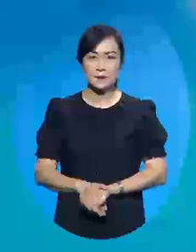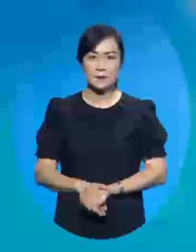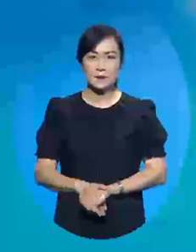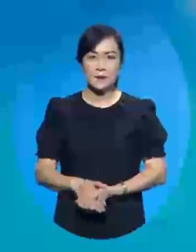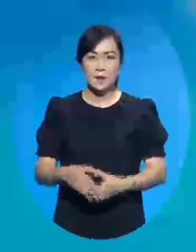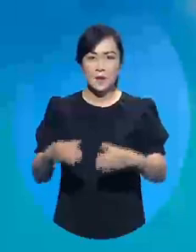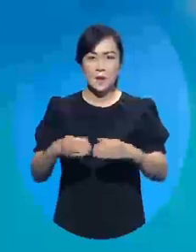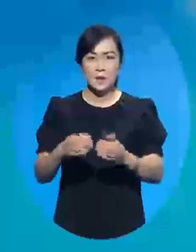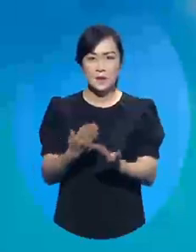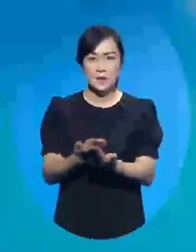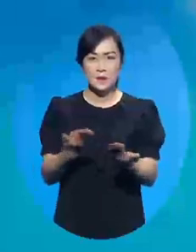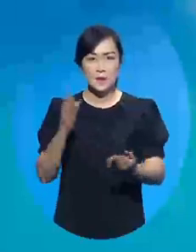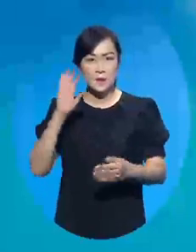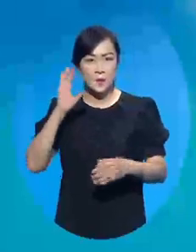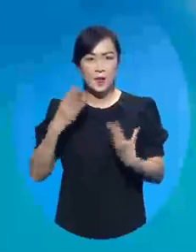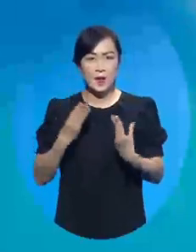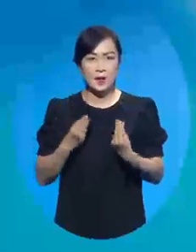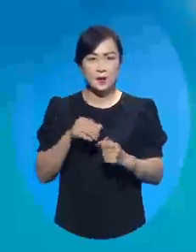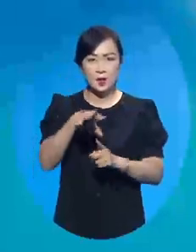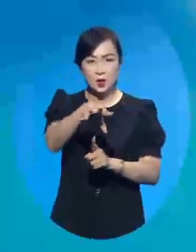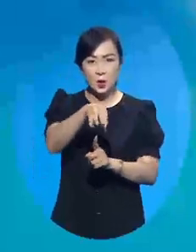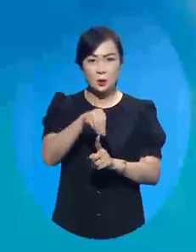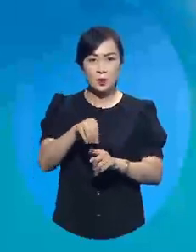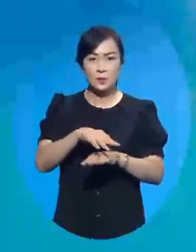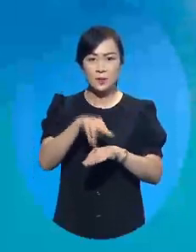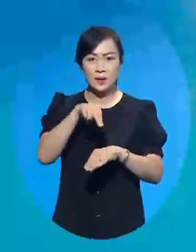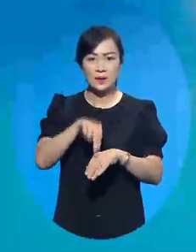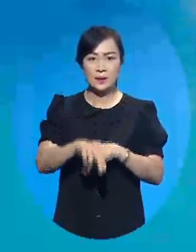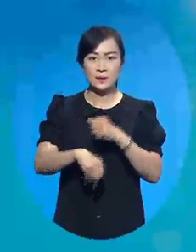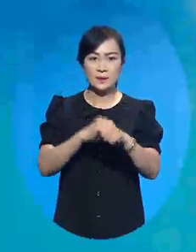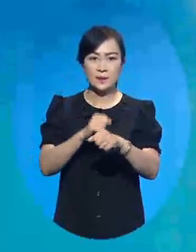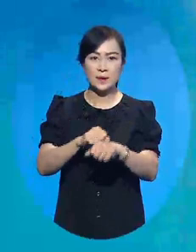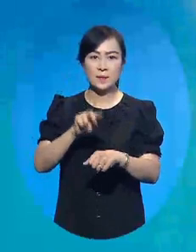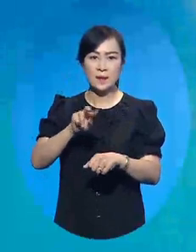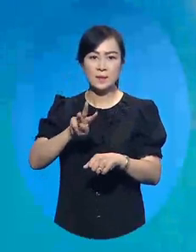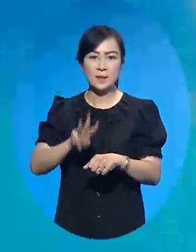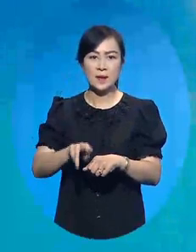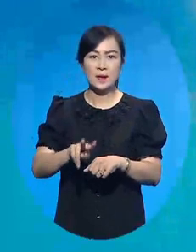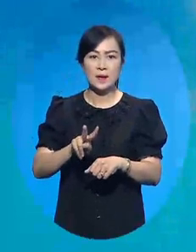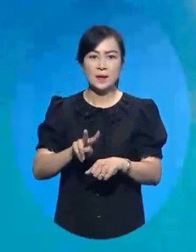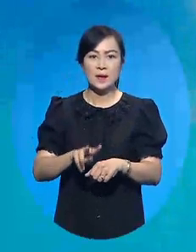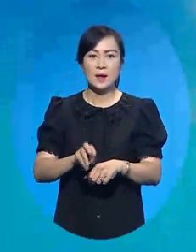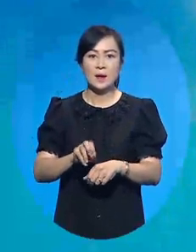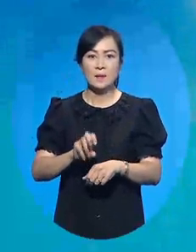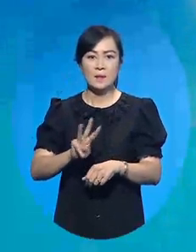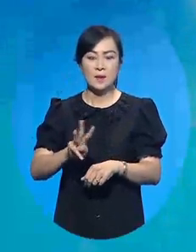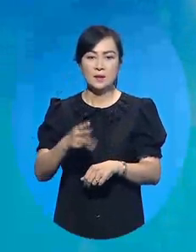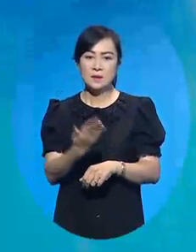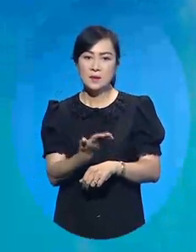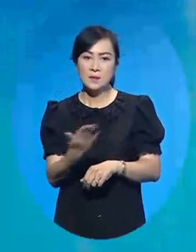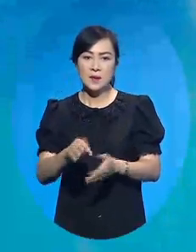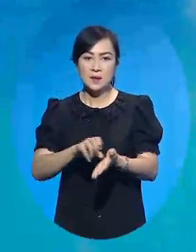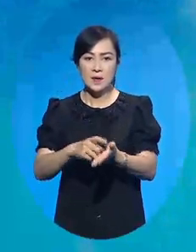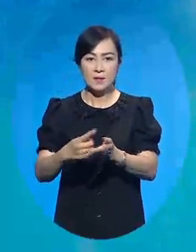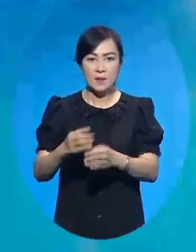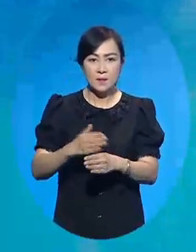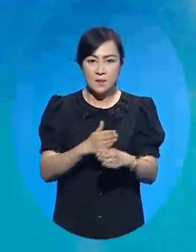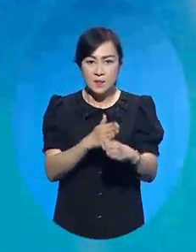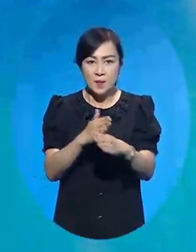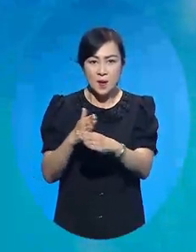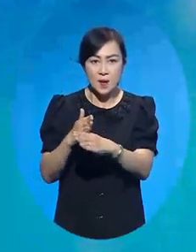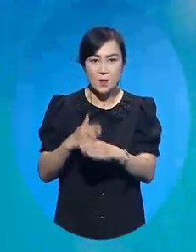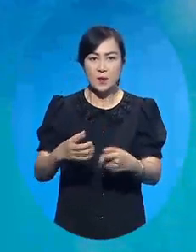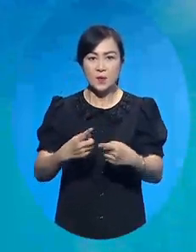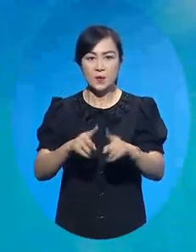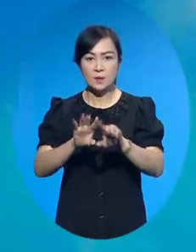Trong khuôn khổ hội thảo và triển lãm quốc tế an toàn thông tin khu vực phía Nam năm 2023, OpsWatch đã trình bày về các giải pháp bảo mật chuyên sâu cho